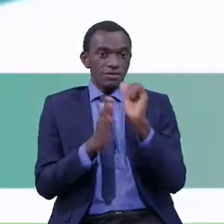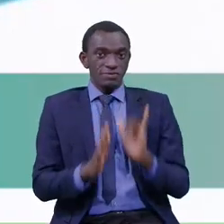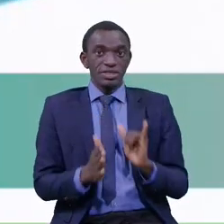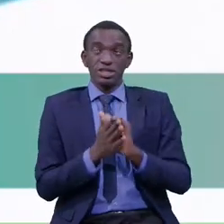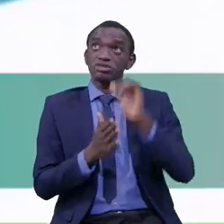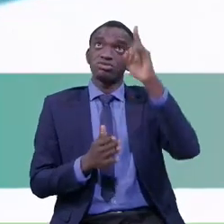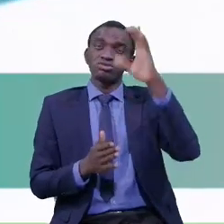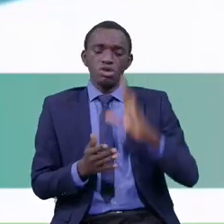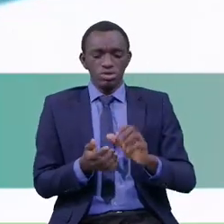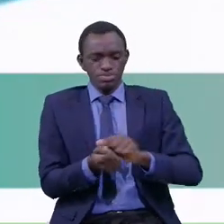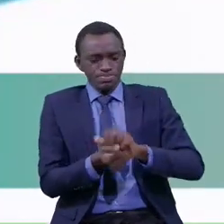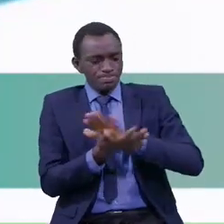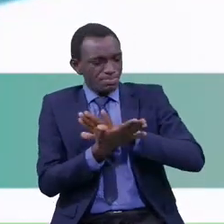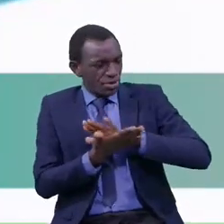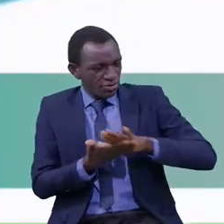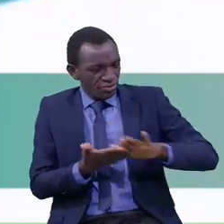purifie, purge.